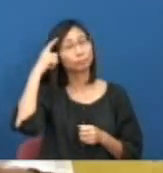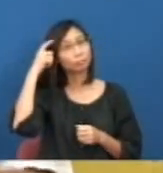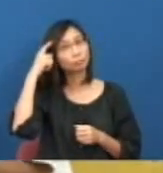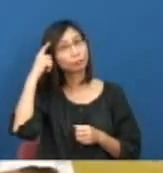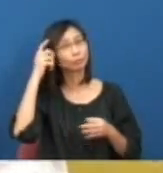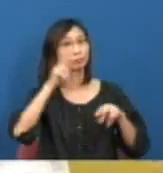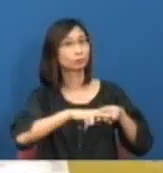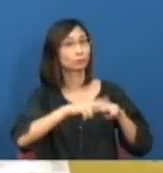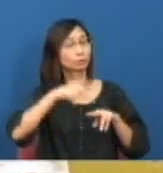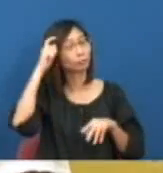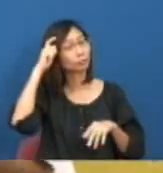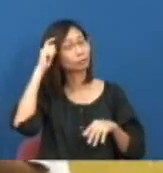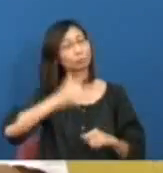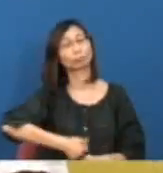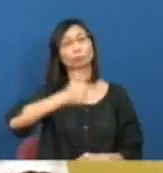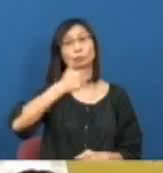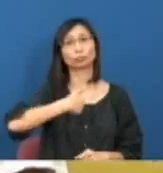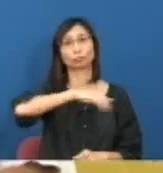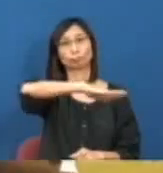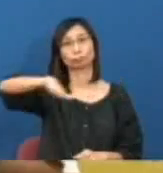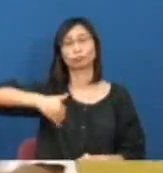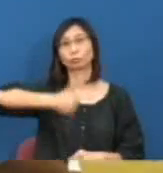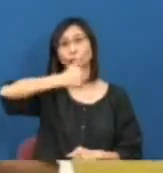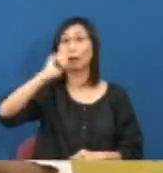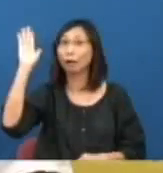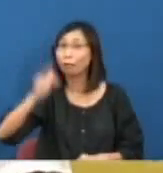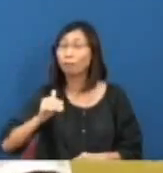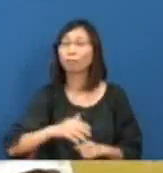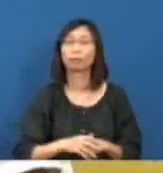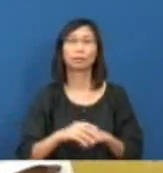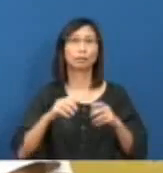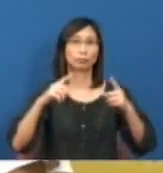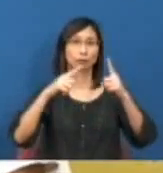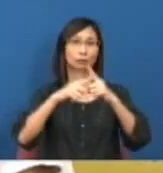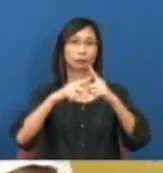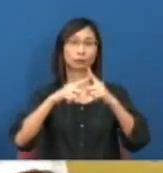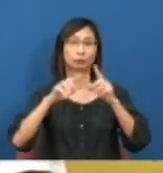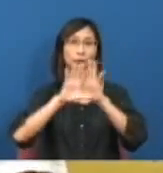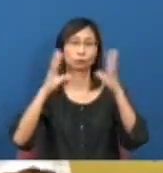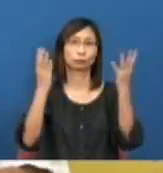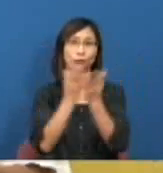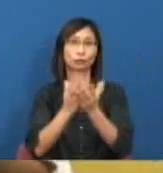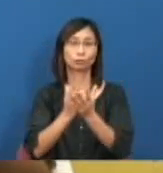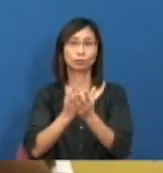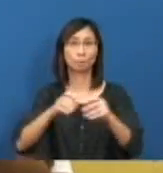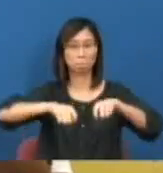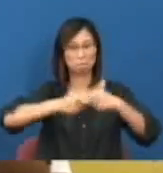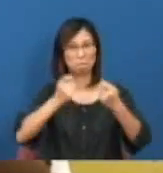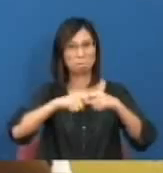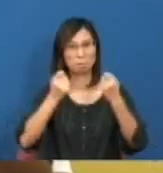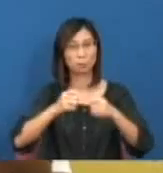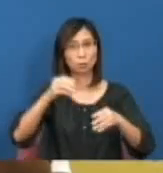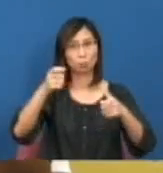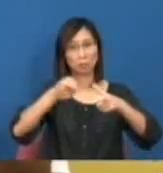因為果然舉行咗啦嘛，而且仲有一個因素就係民主黨亦都果然出嚟破壞呢個公投啦嘛，即係話所